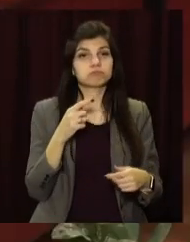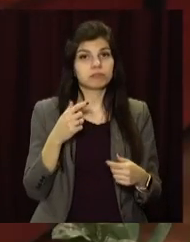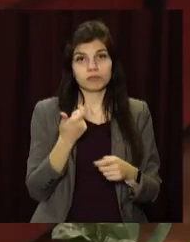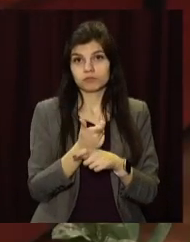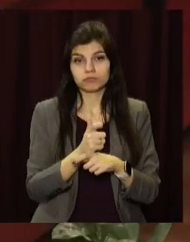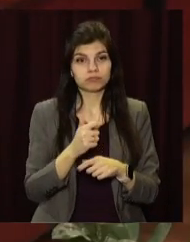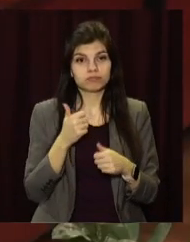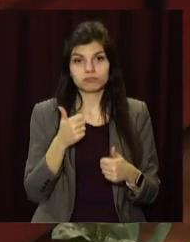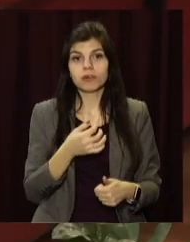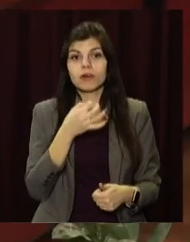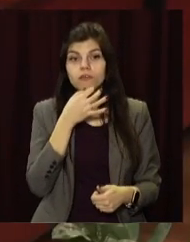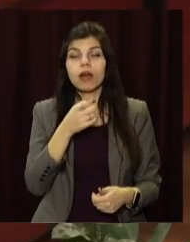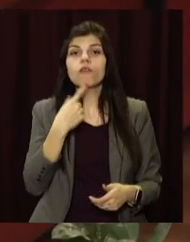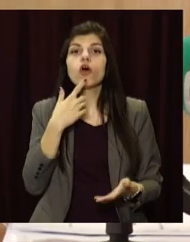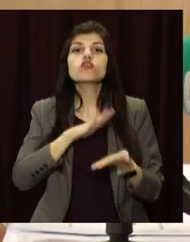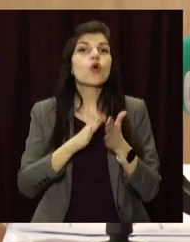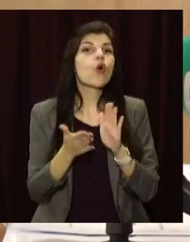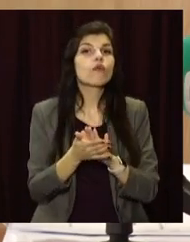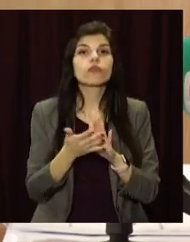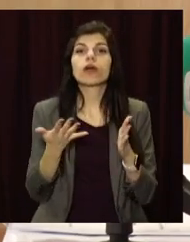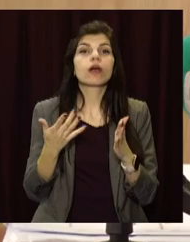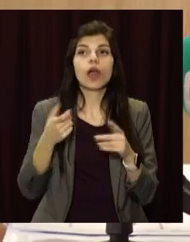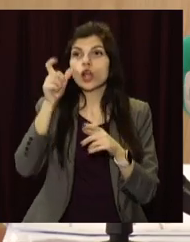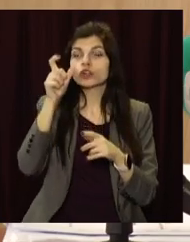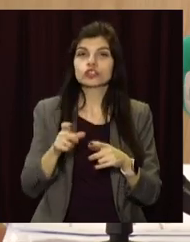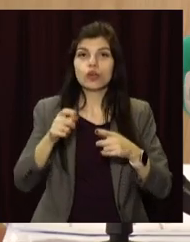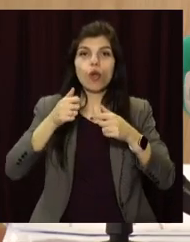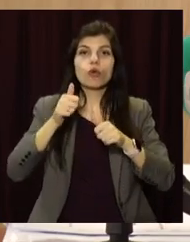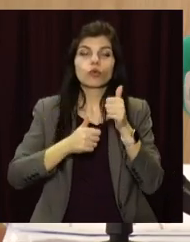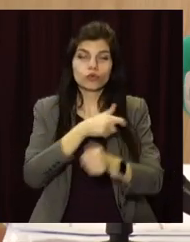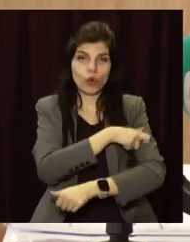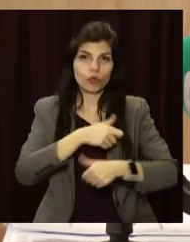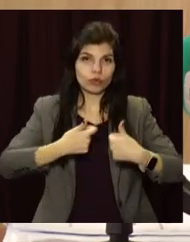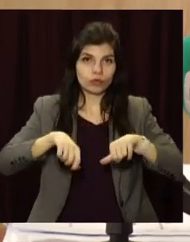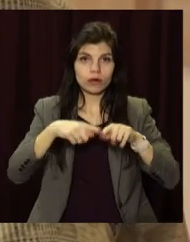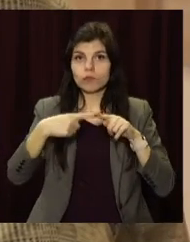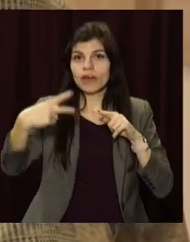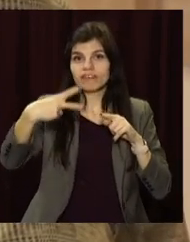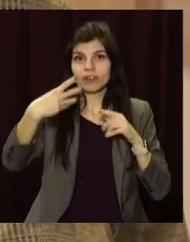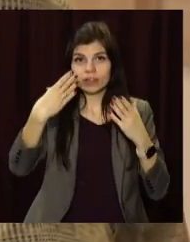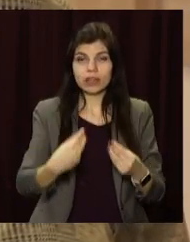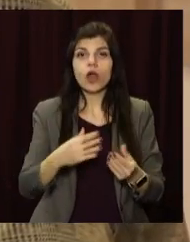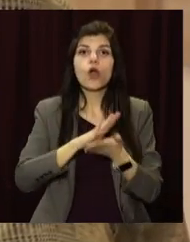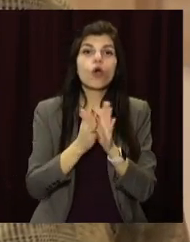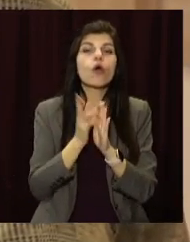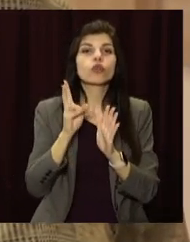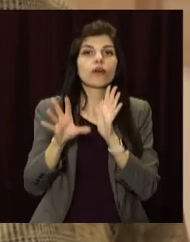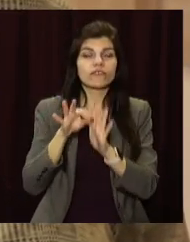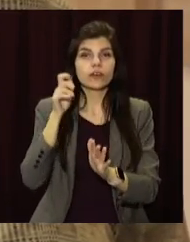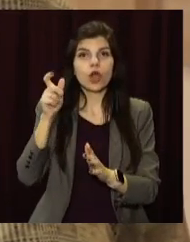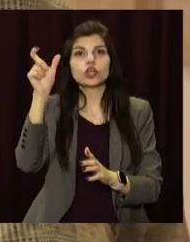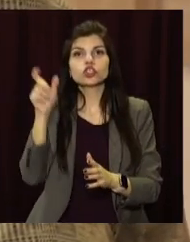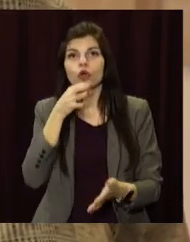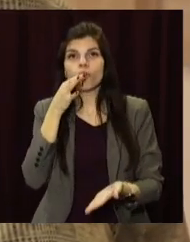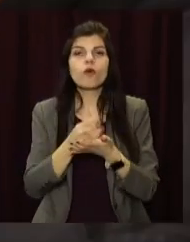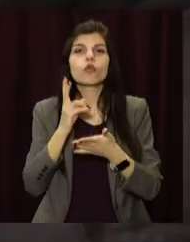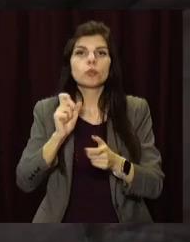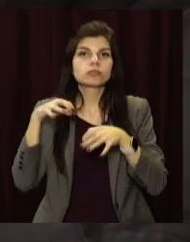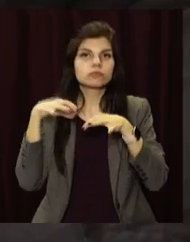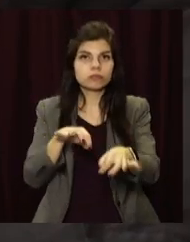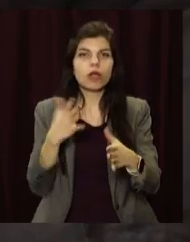було. Тобто здавалося давка, зараз більш свободно, комфортно їздить. Тридцятка гарно їздить, нові